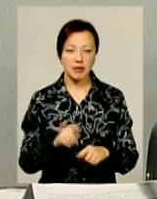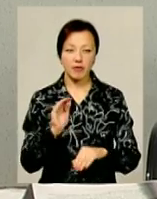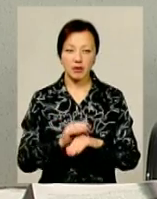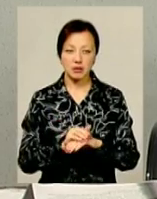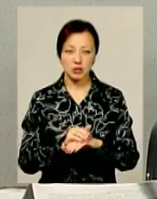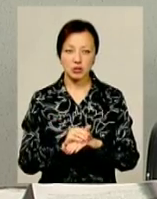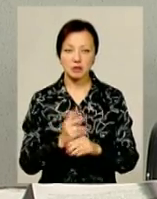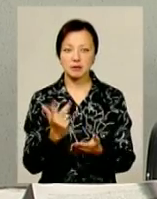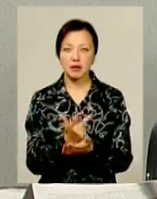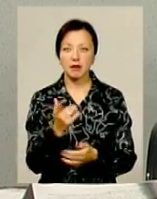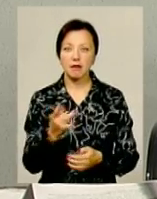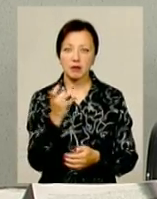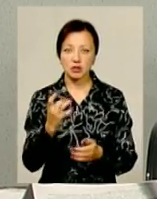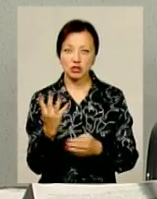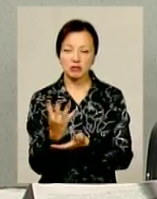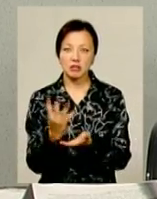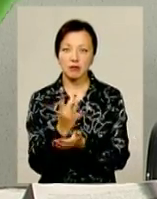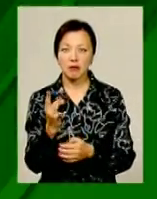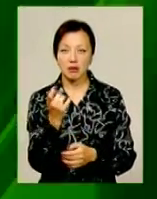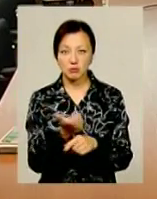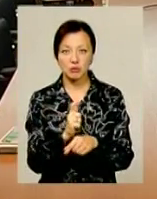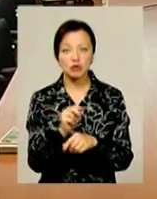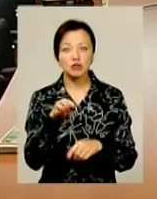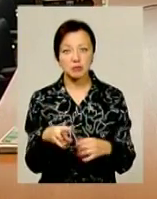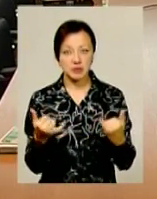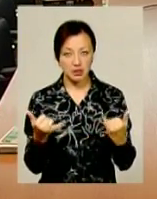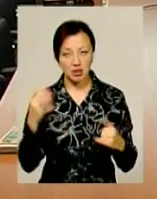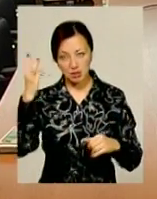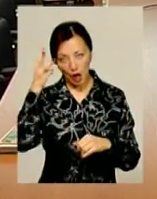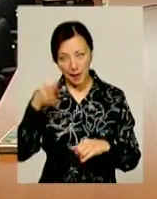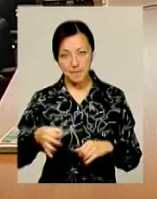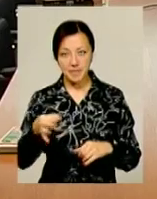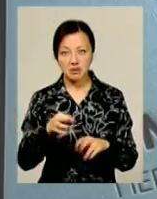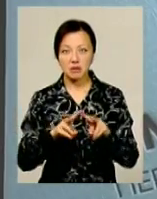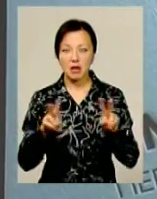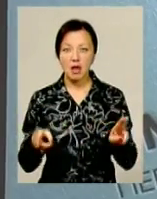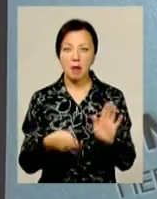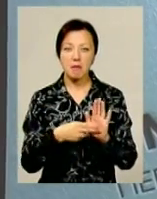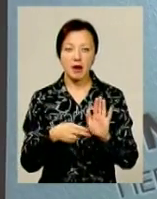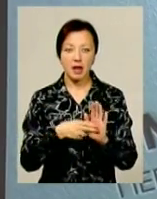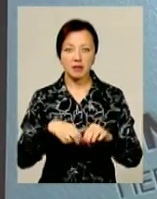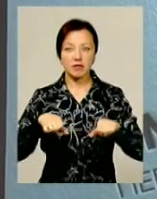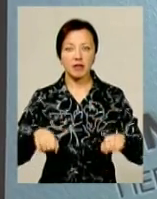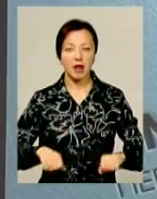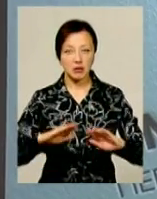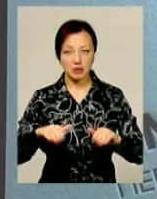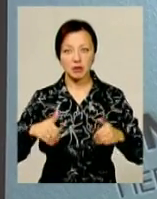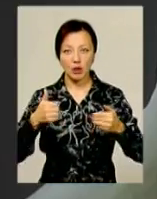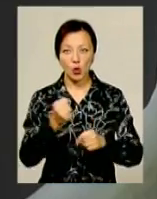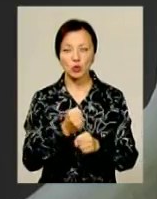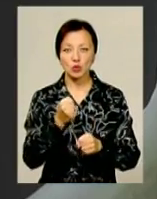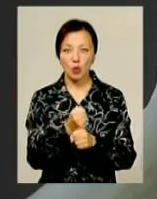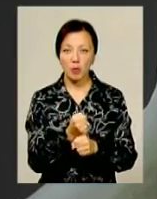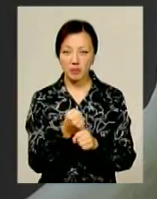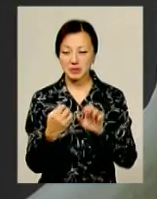там майже в 3 рази, а то й в 4 рази більше, ніж зараз. Хмельниччина як бренд. Влада ініціює розробку візитівки області,